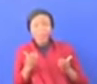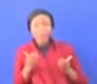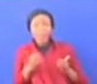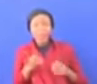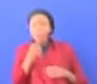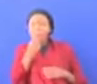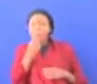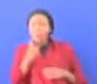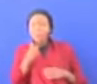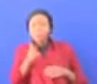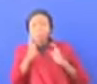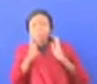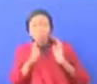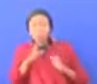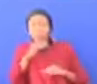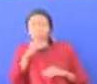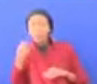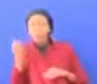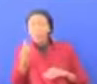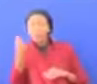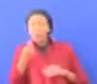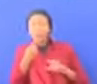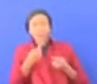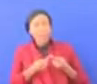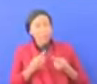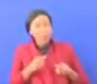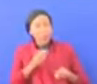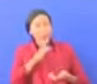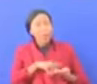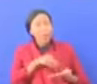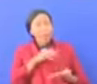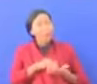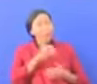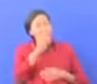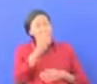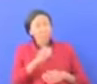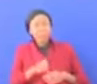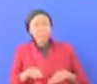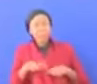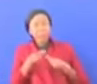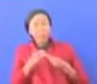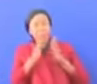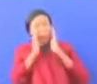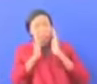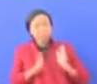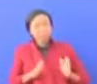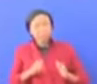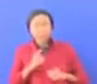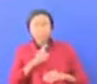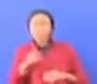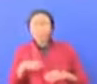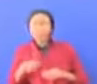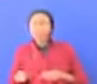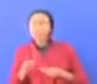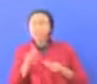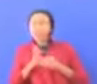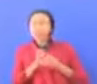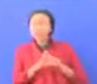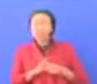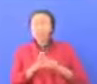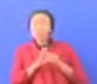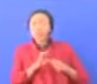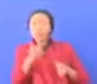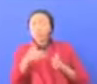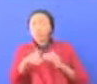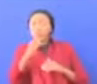matamko Mheshimiwa Baba wa Taifa na wewe unatajwa ardhi. Kwa hiyo naomba utoe heshima hiyo na sisi wabunge tupate kutoa ushirikiano. Ukienda kwenye eneo la